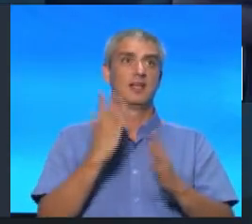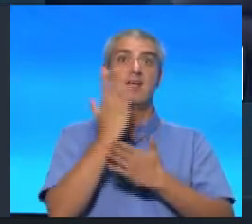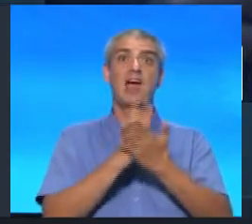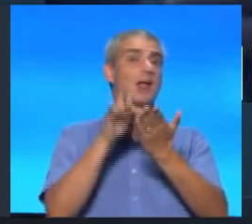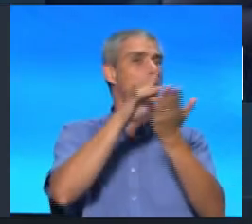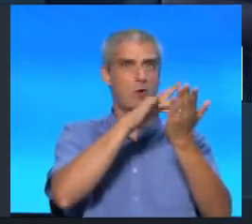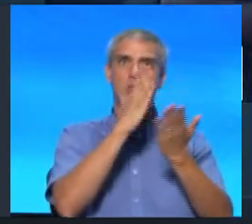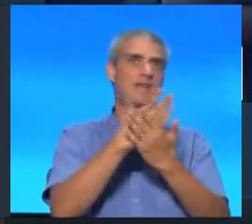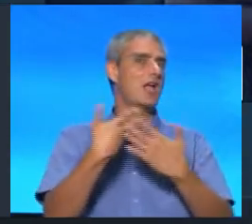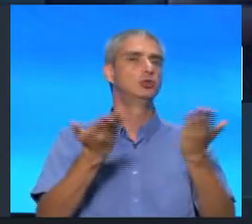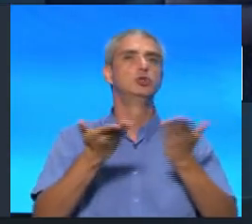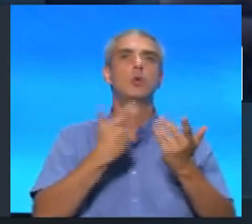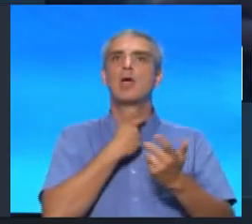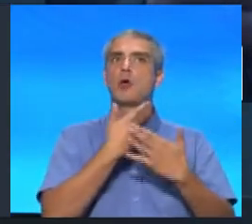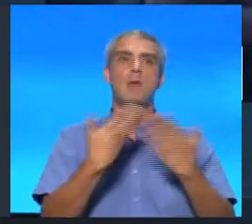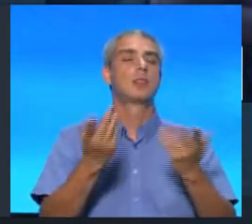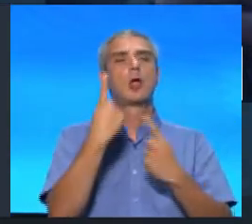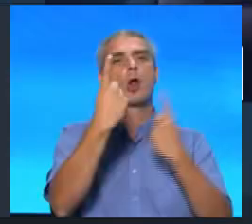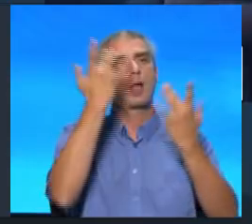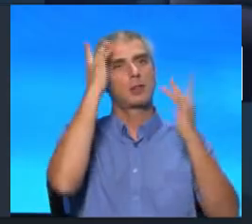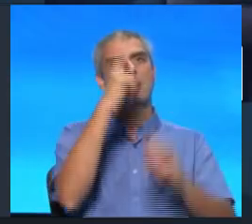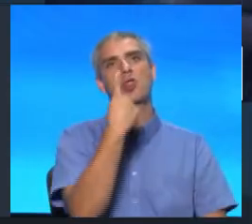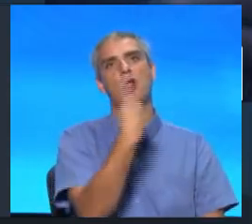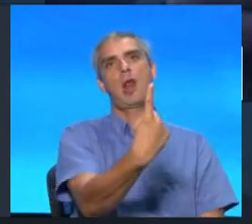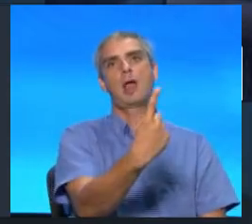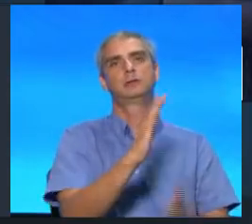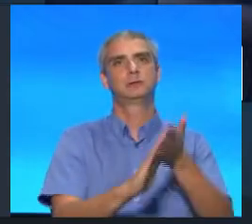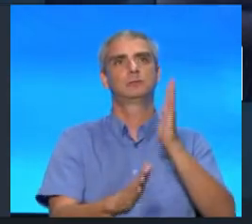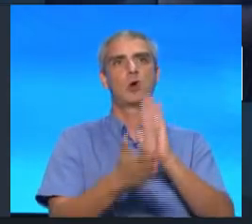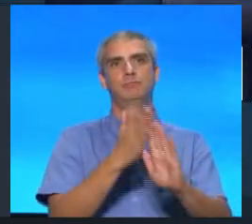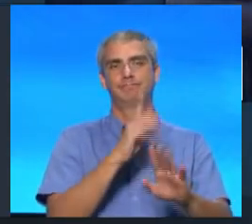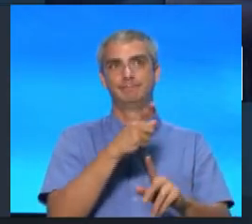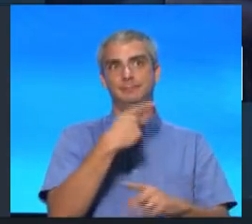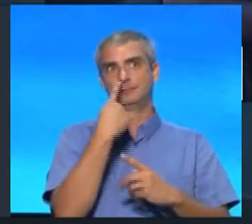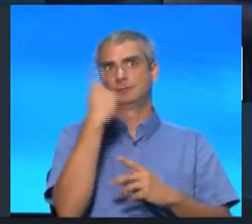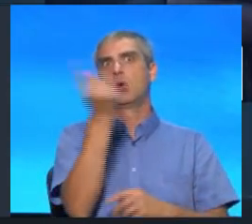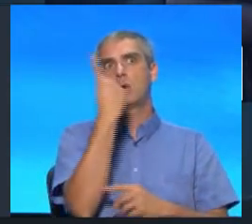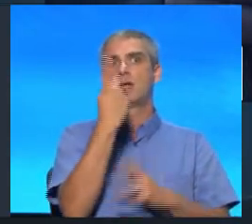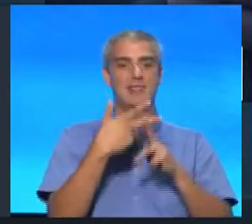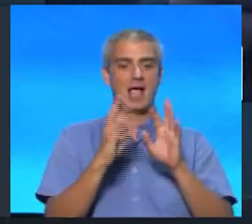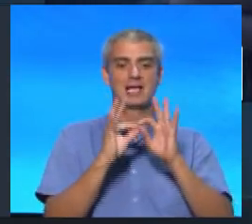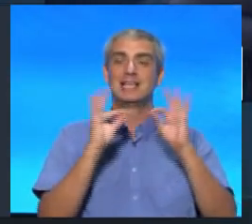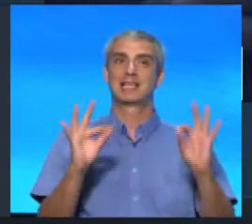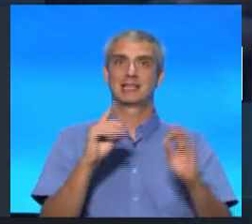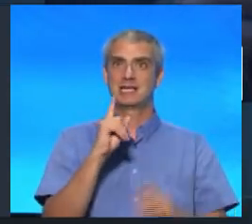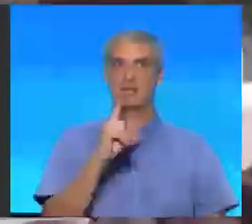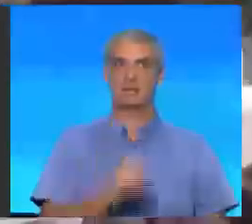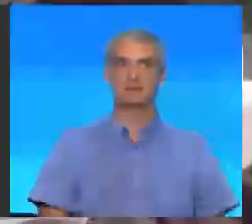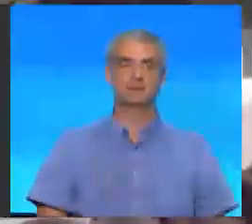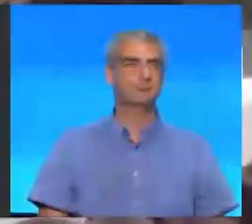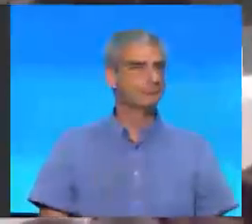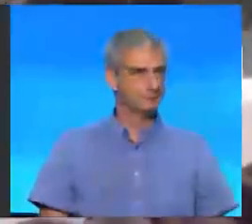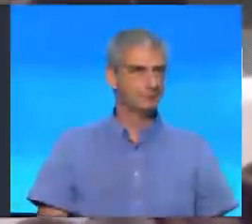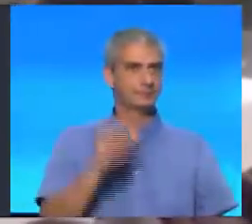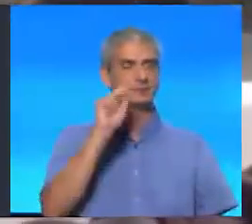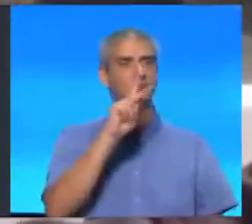כבר יפסיקו לפעול, איש איש לנפשו. זו התמונה כשהוריקן אירמה רק בתחילת דרכו. אילן קוטלר,